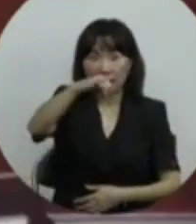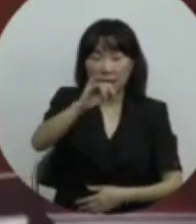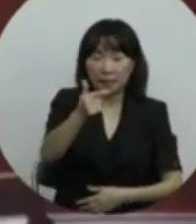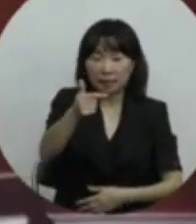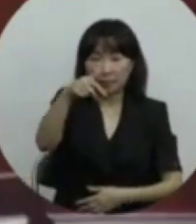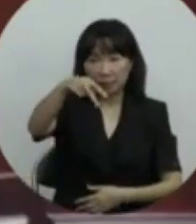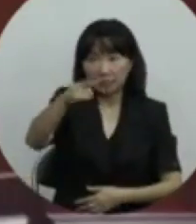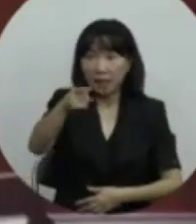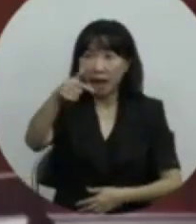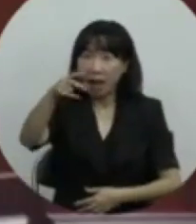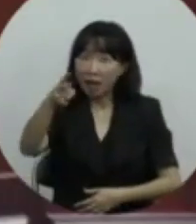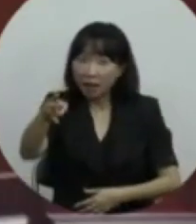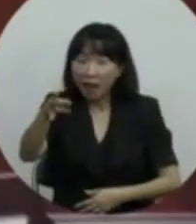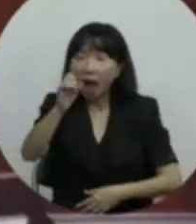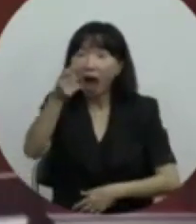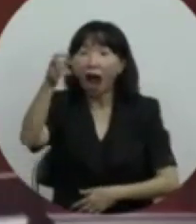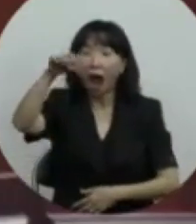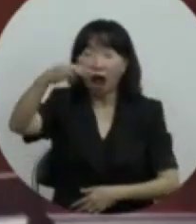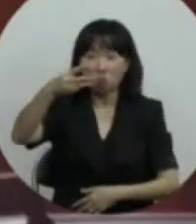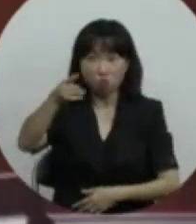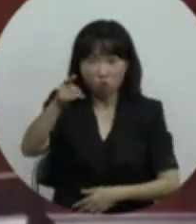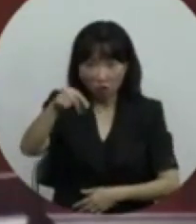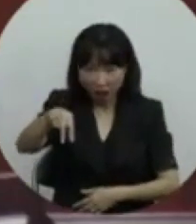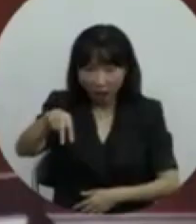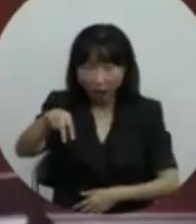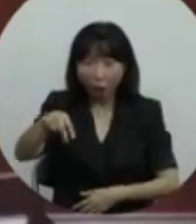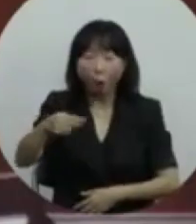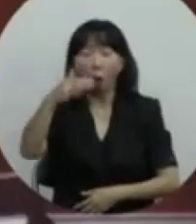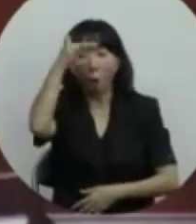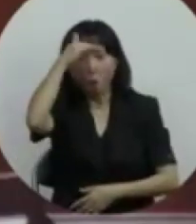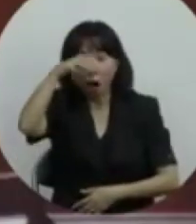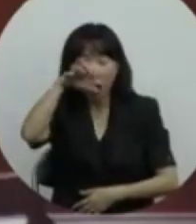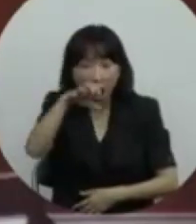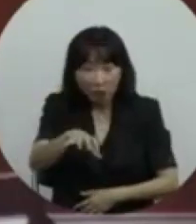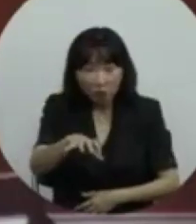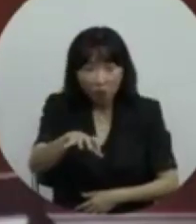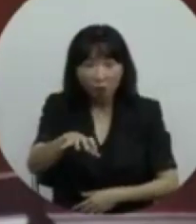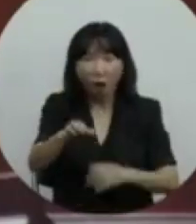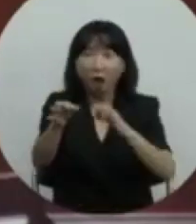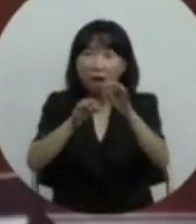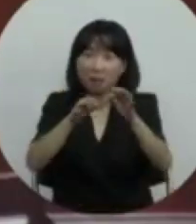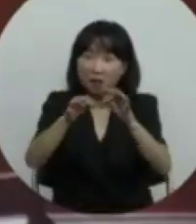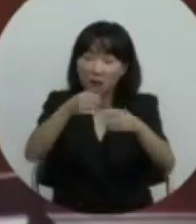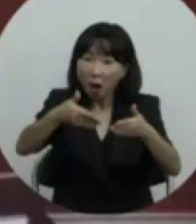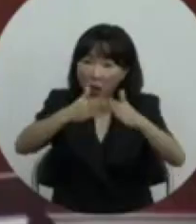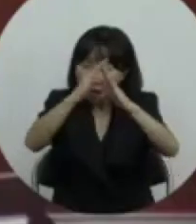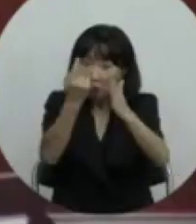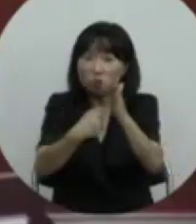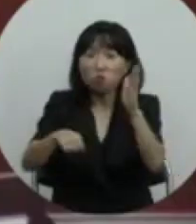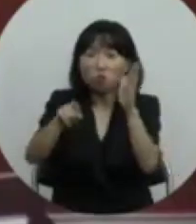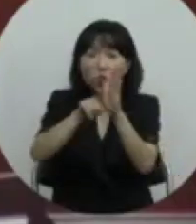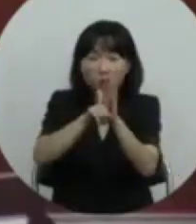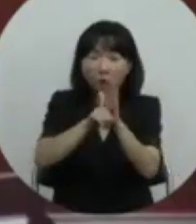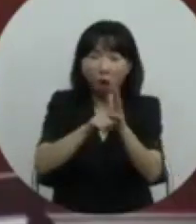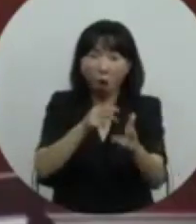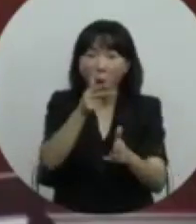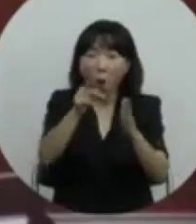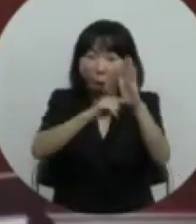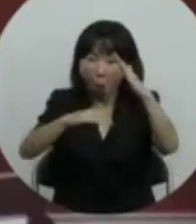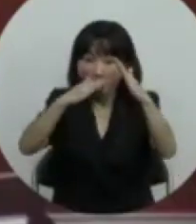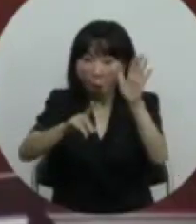아울렛 옆에 관광형 테마파크를 조성하기 위해 경기도에 공모사업을 지원했고,